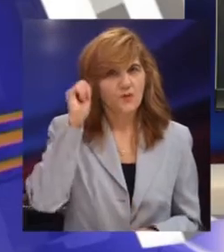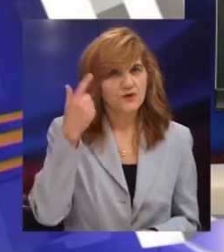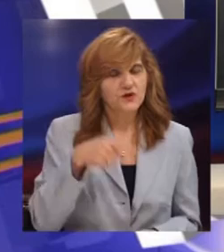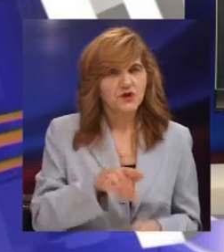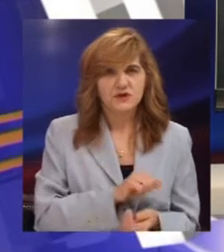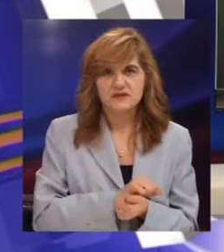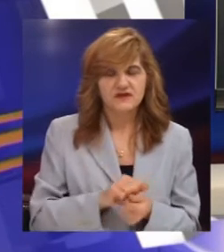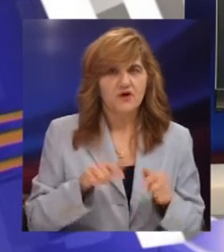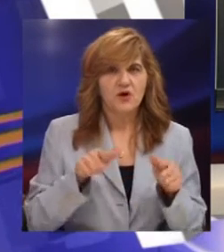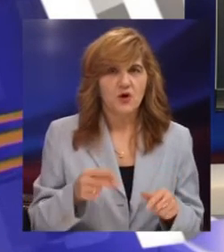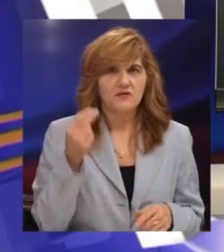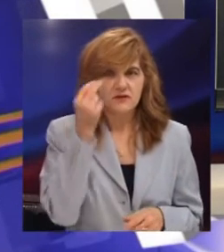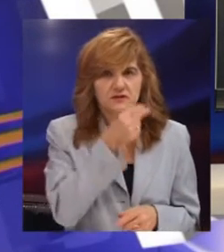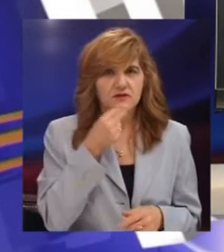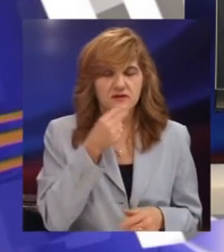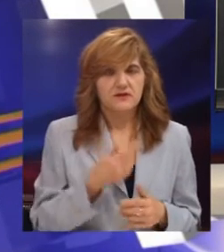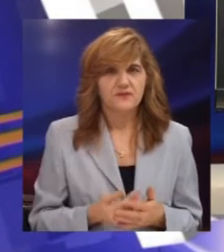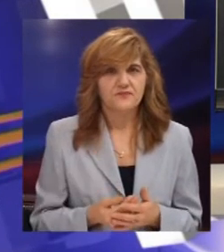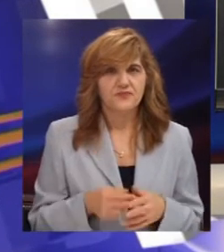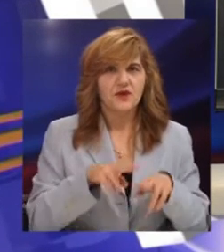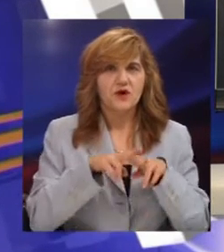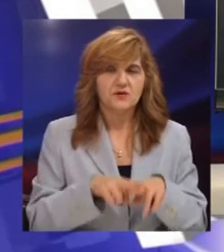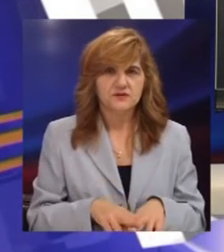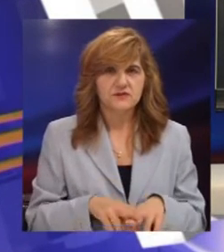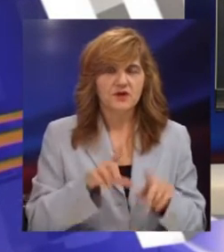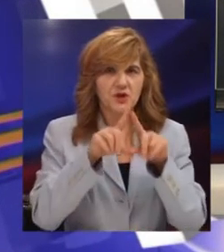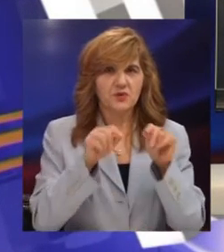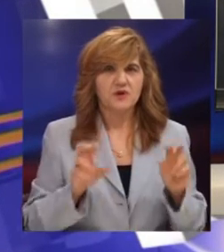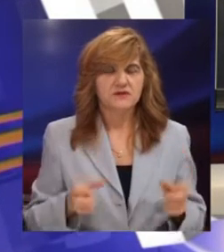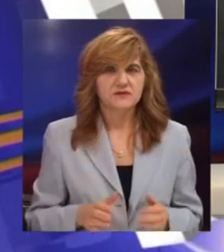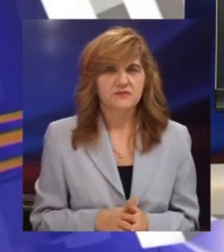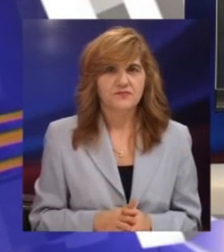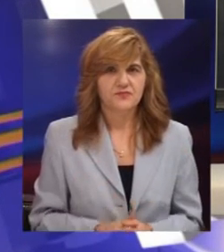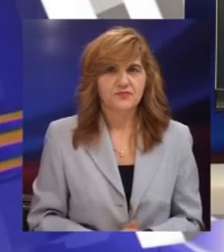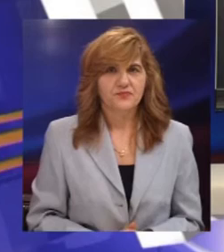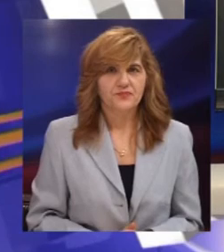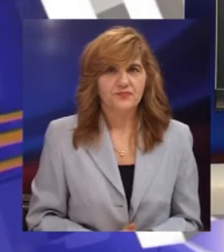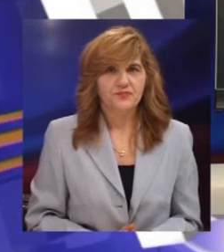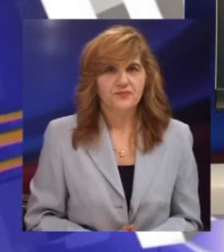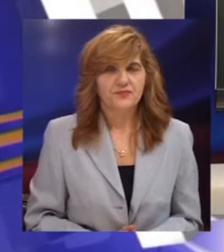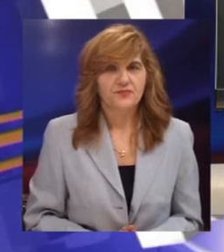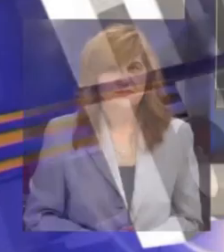Poštovani gledaoci, bilo je to sve u ovom nedeljnom pregledu najznačajnijih dešavanja. Ostanite dalje uz Jueko televiziju.